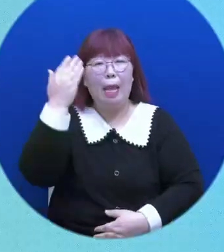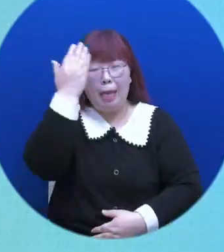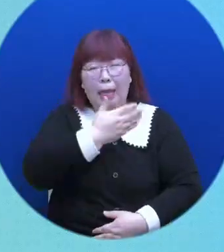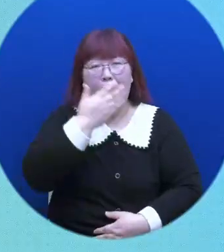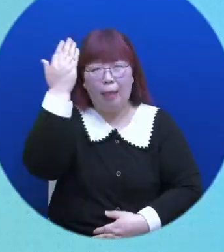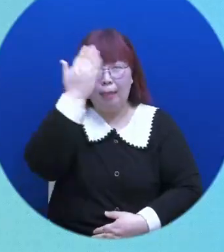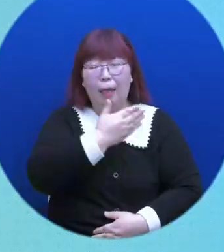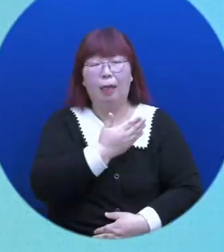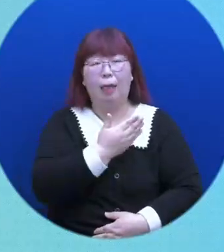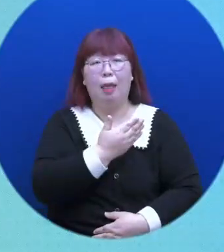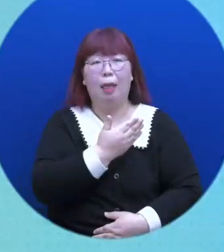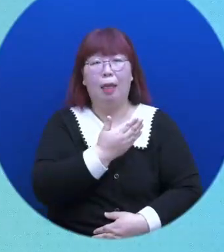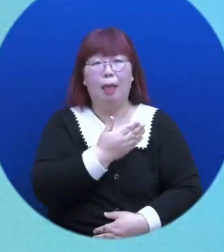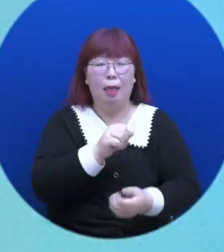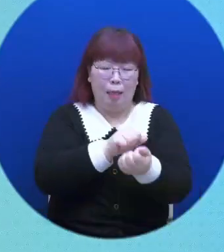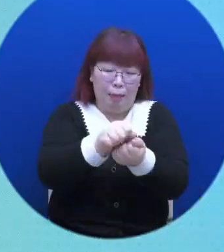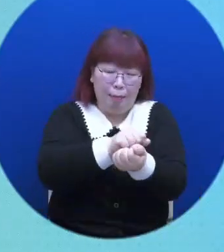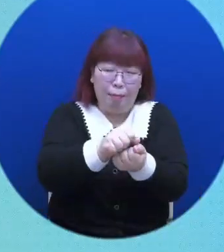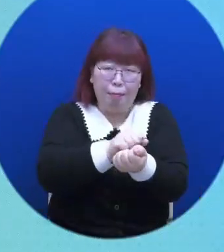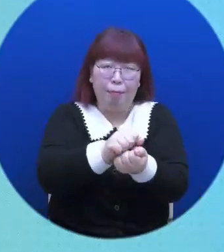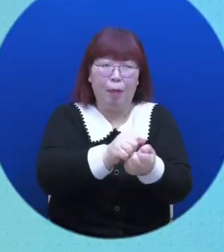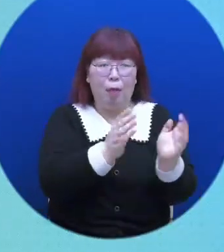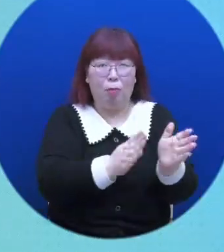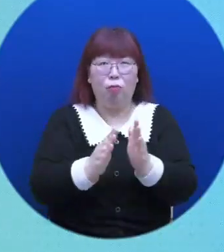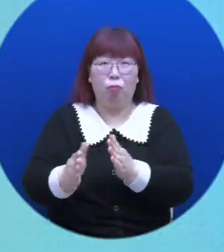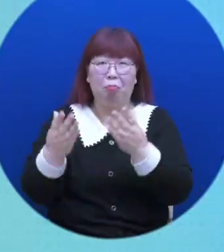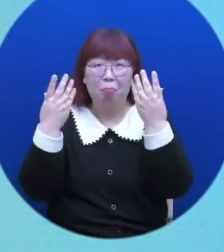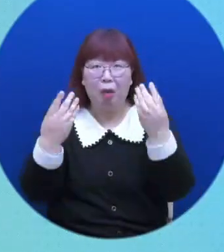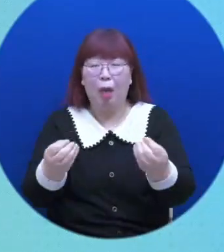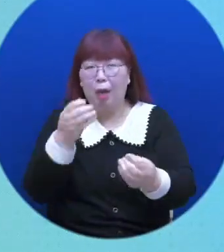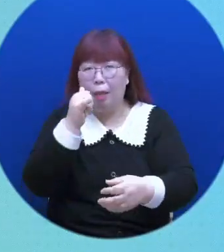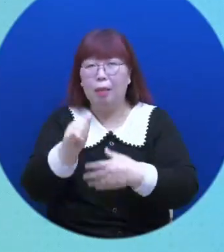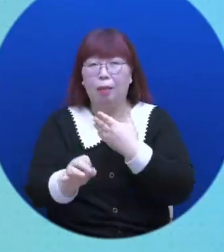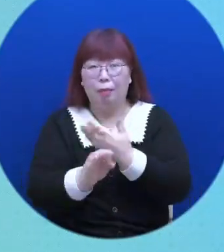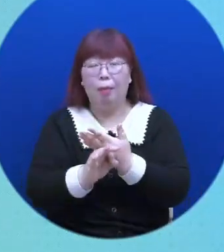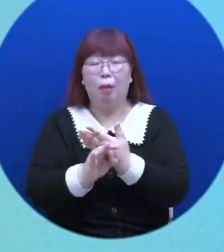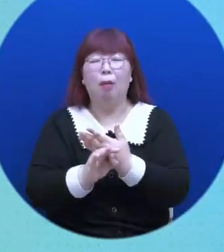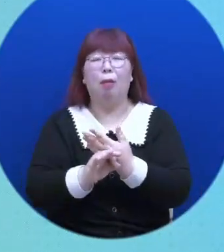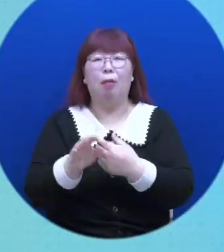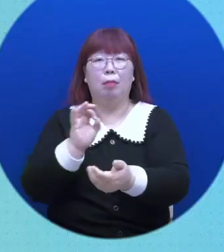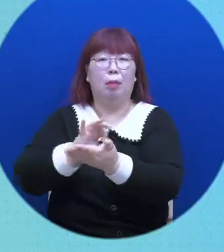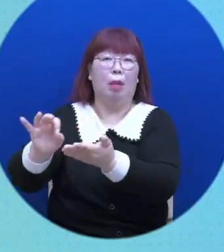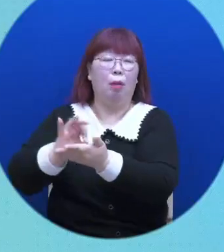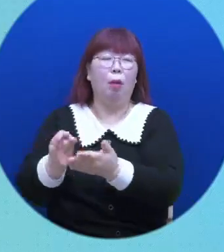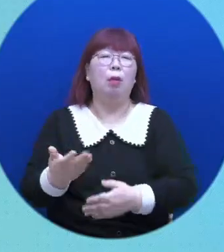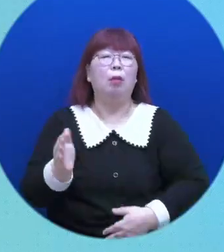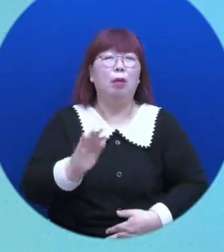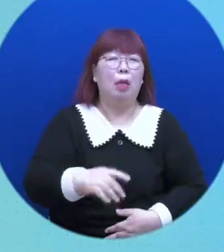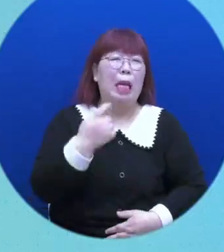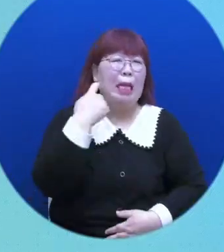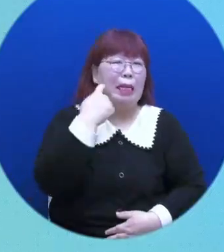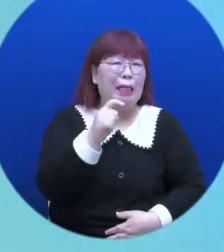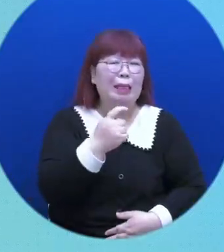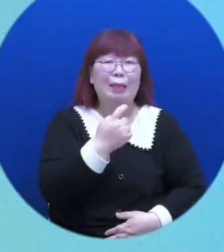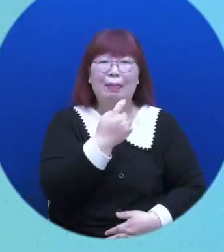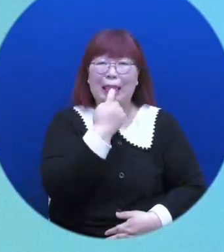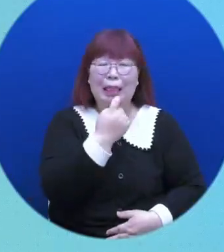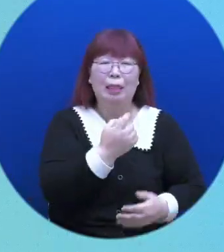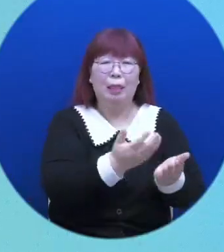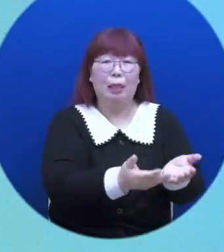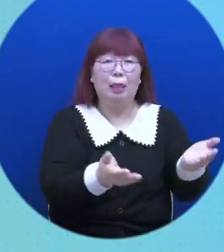깨끗하게 세척되어 있을 때. 만일 금그릇이라 할지라도 설거지 통에 있으면